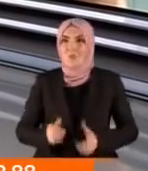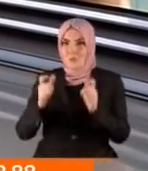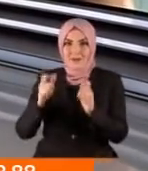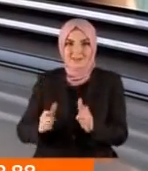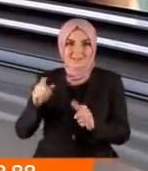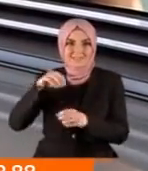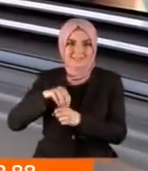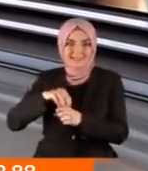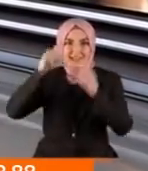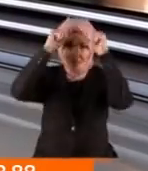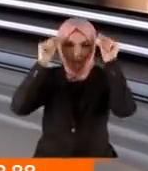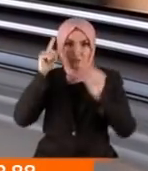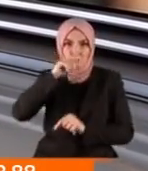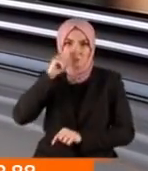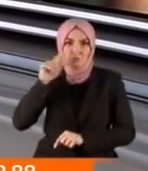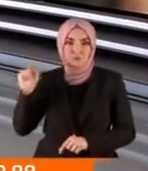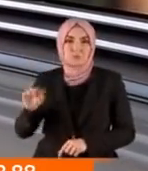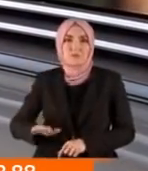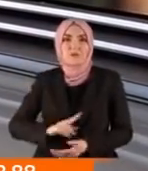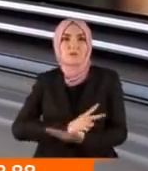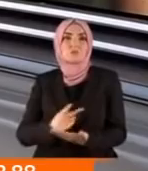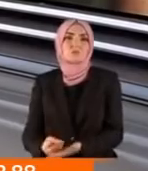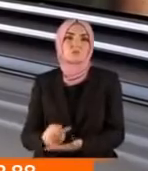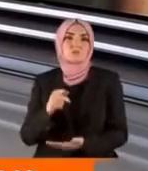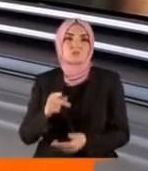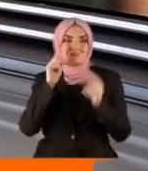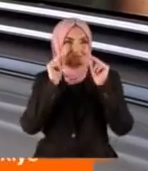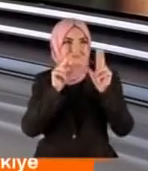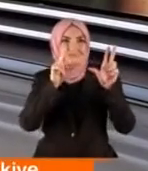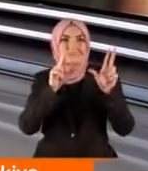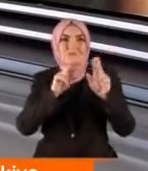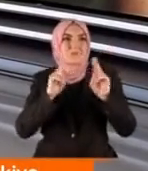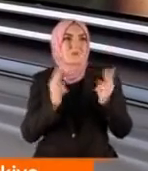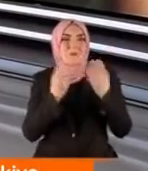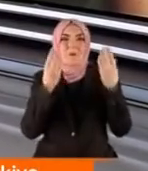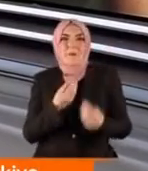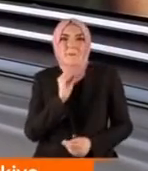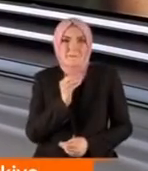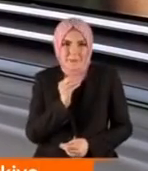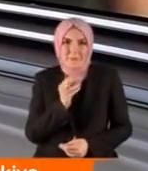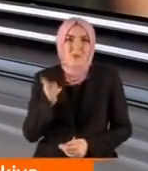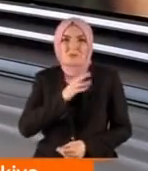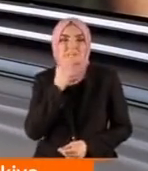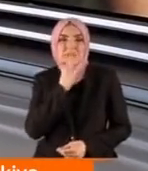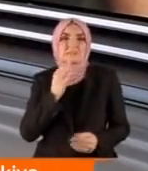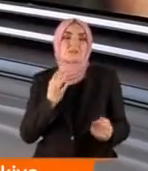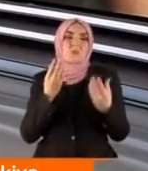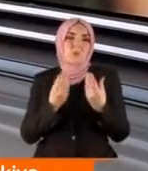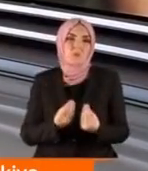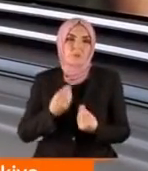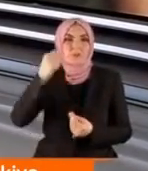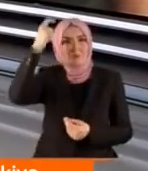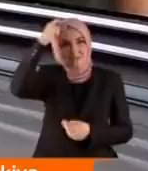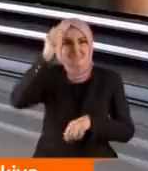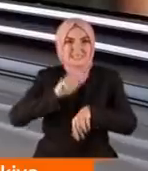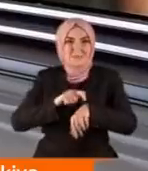dünyaya gözünü açtığı o anda ölümle burun buruna geldi. Bebeğin kafatasında kırık var ve beyin kanaması geçirdi. Şu anda da hastanede